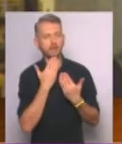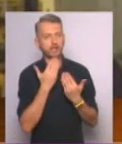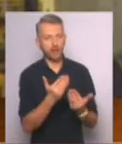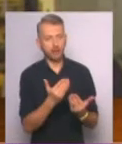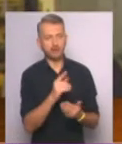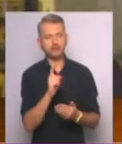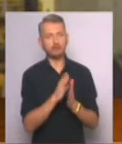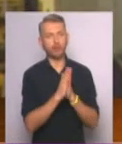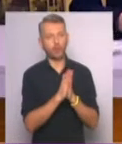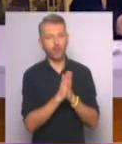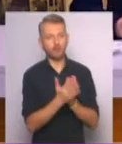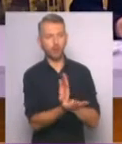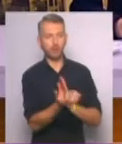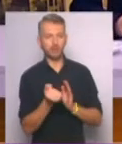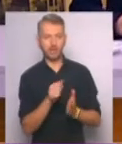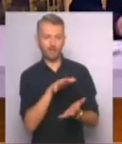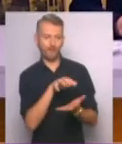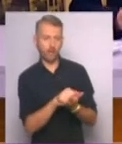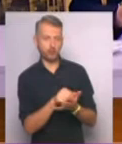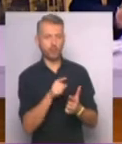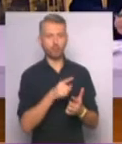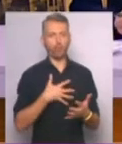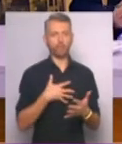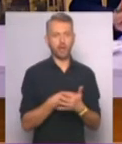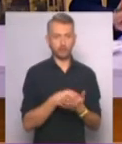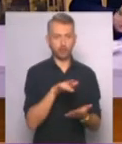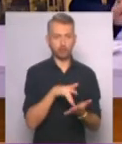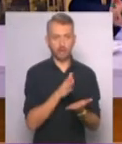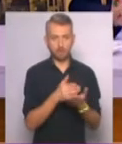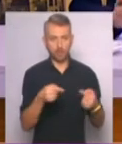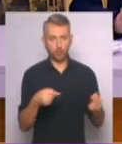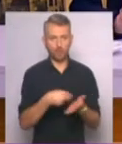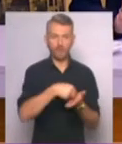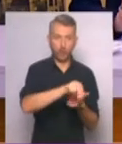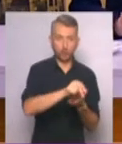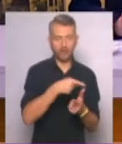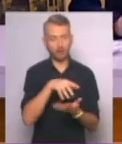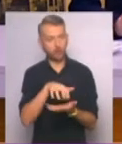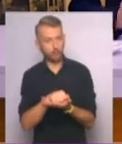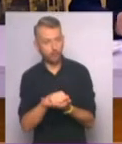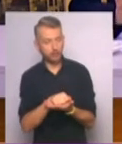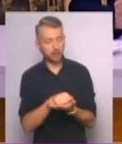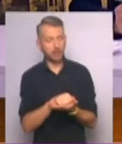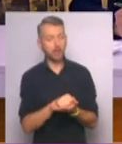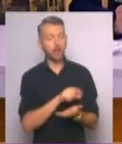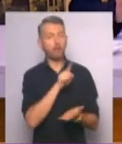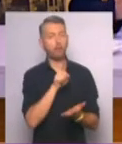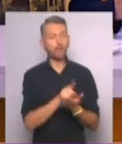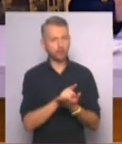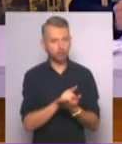з проханням отримати в оренду або у власність комунальне майно, викупити або орендувати, або землю, повинна